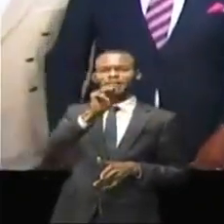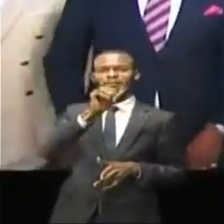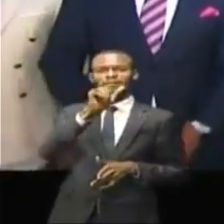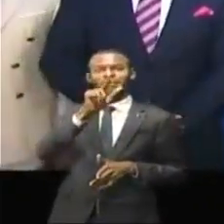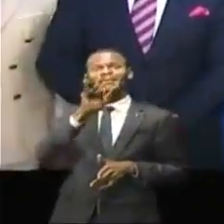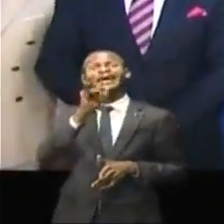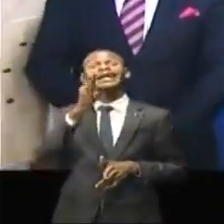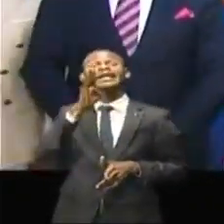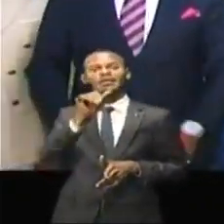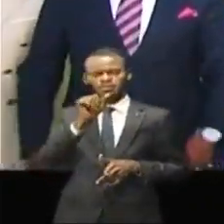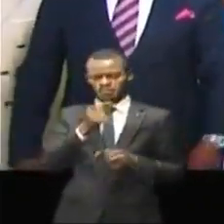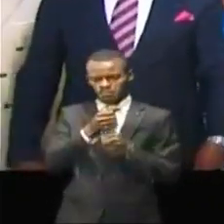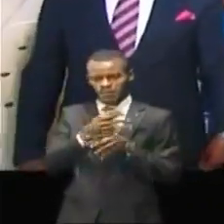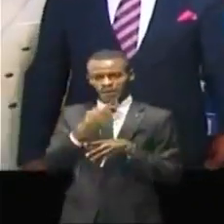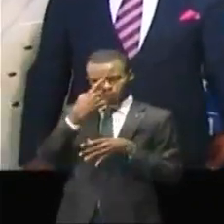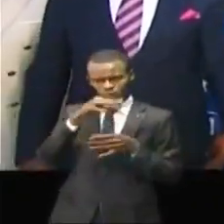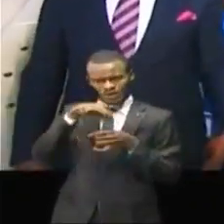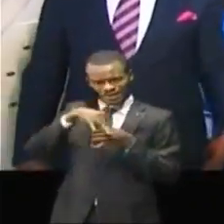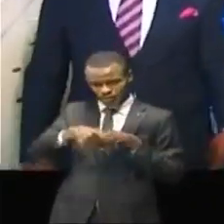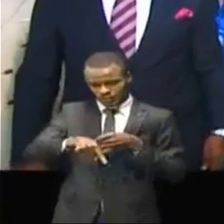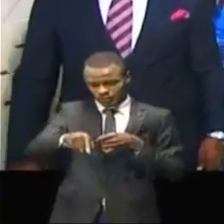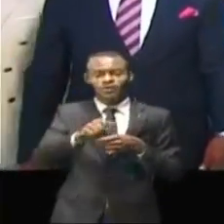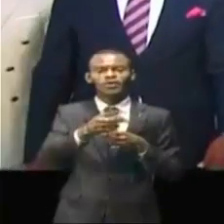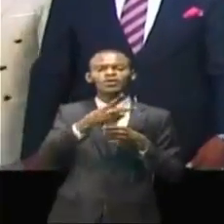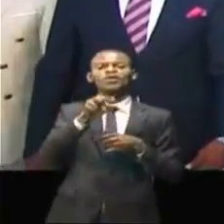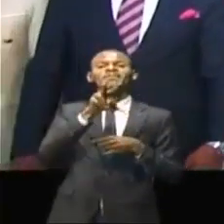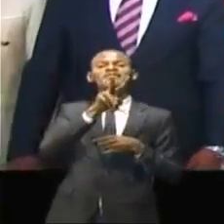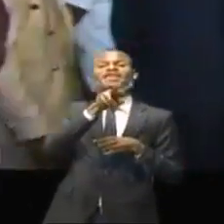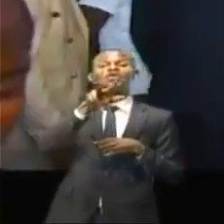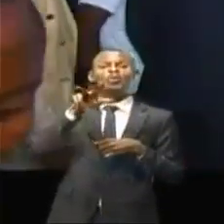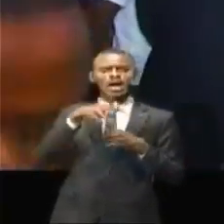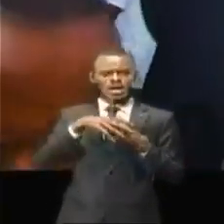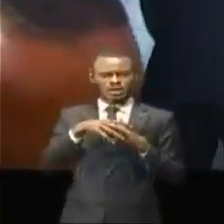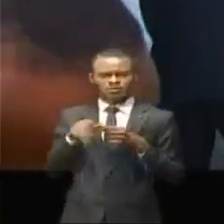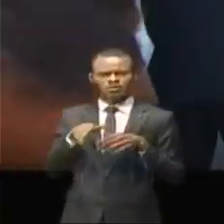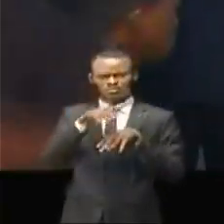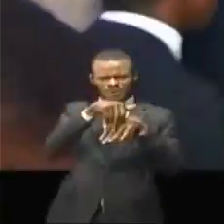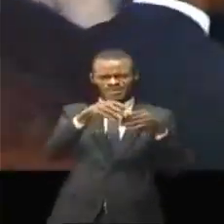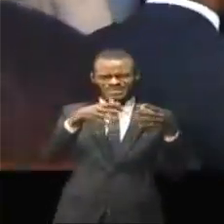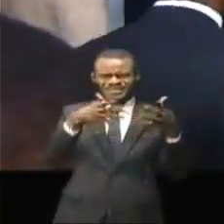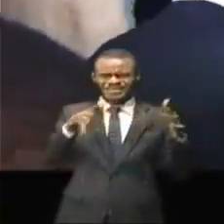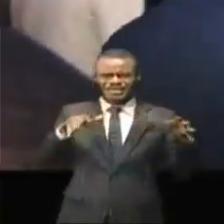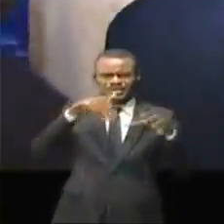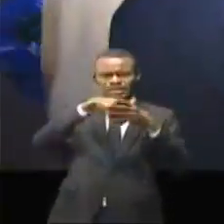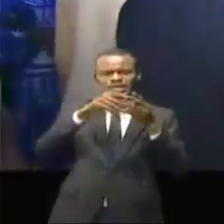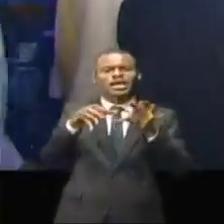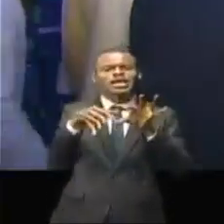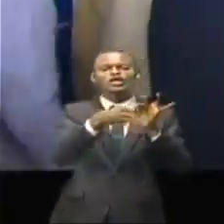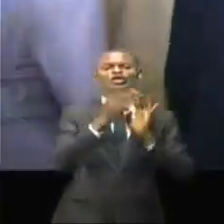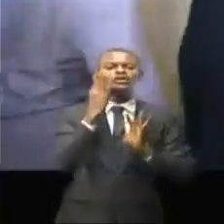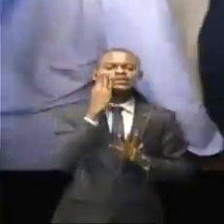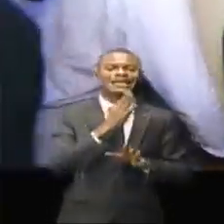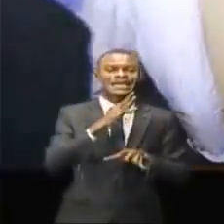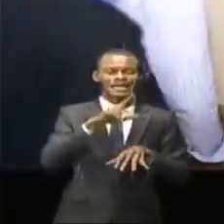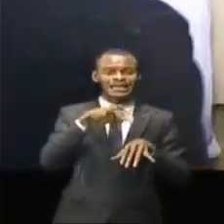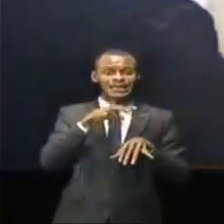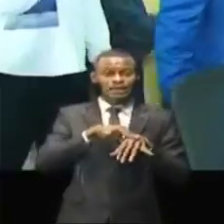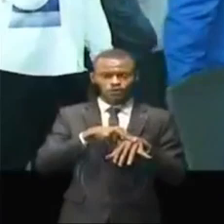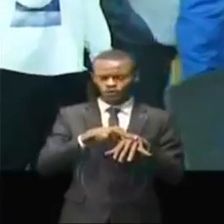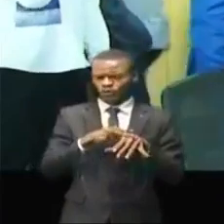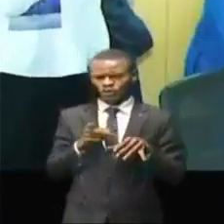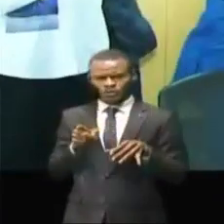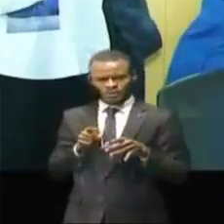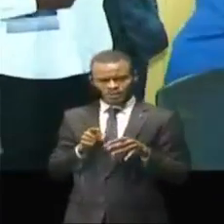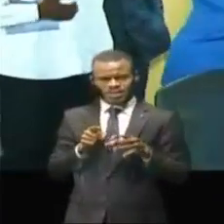commission électorale de cette grande formation politique, membre de l'Union sacrée pour la nation, enregistre déjà les candidats à la